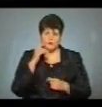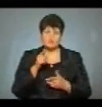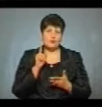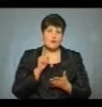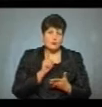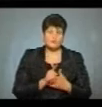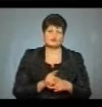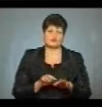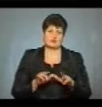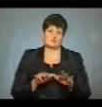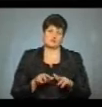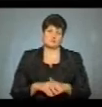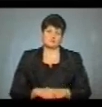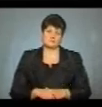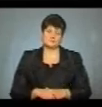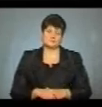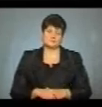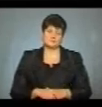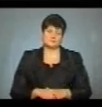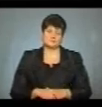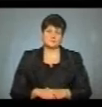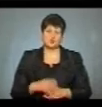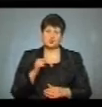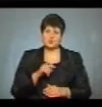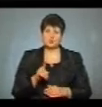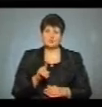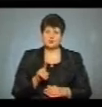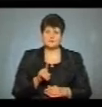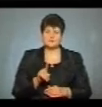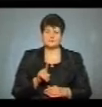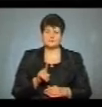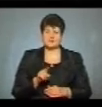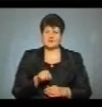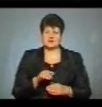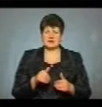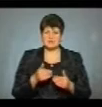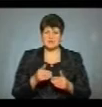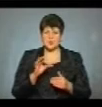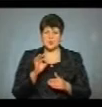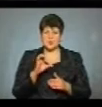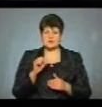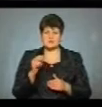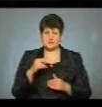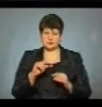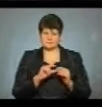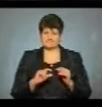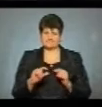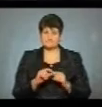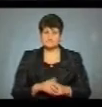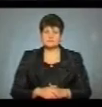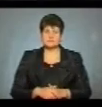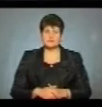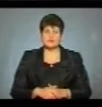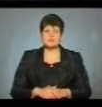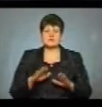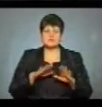я її перекип'ячую. Тому що вона дає осадок великий. Заступник директора